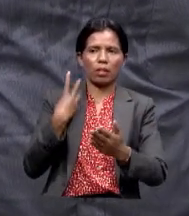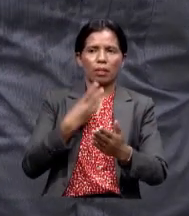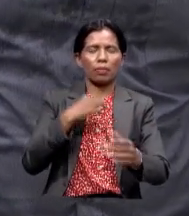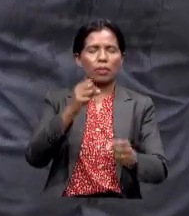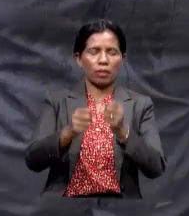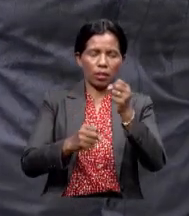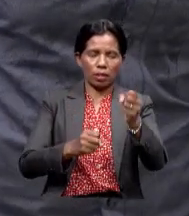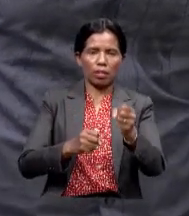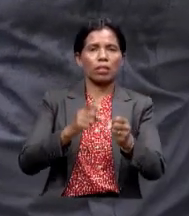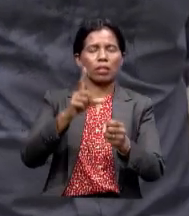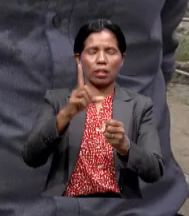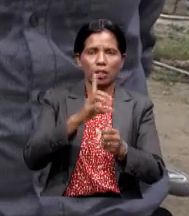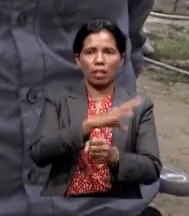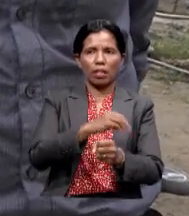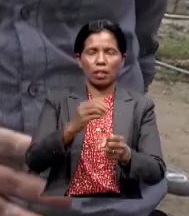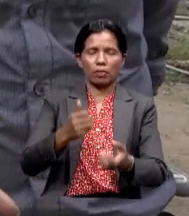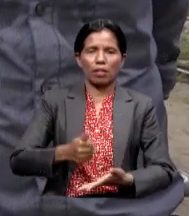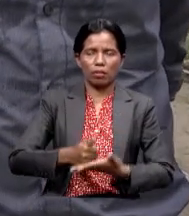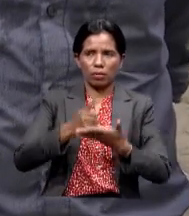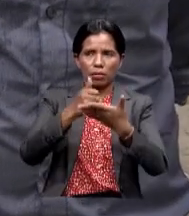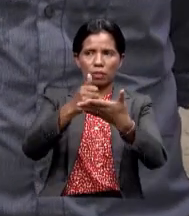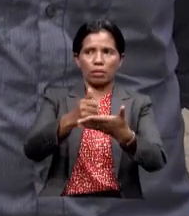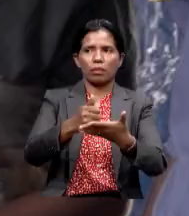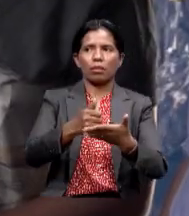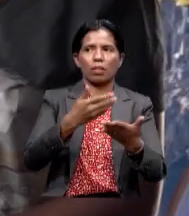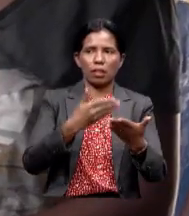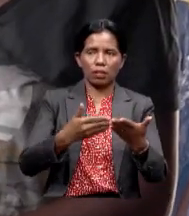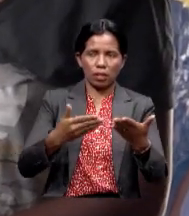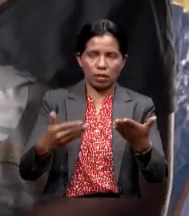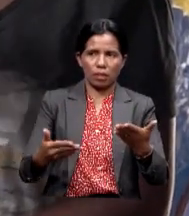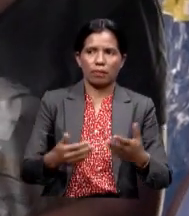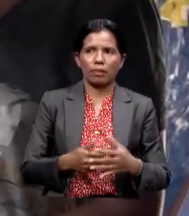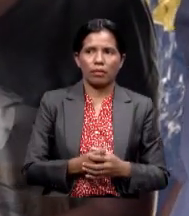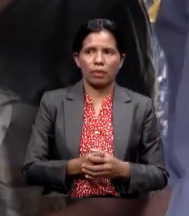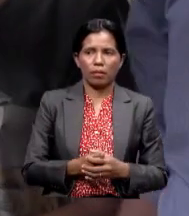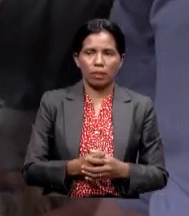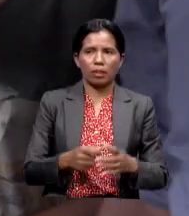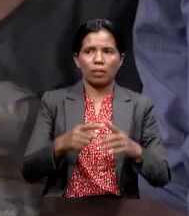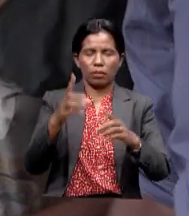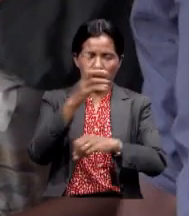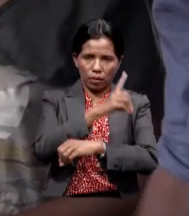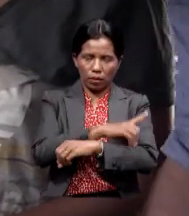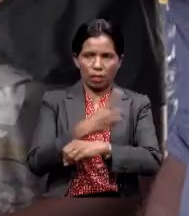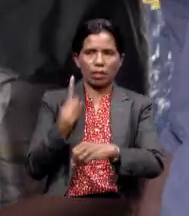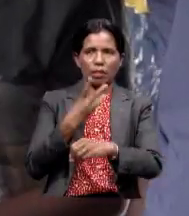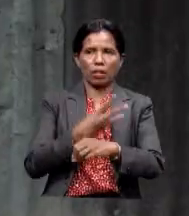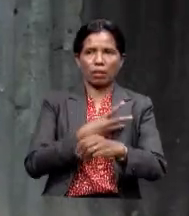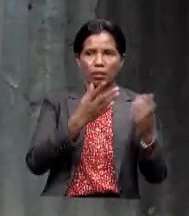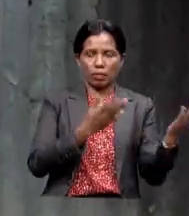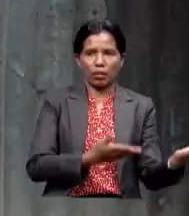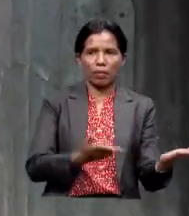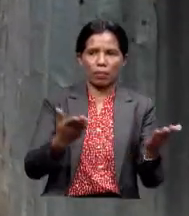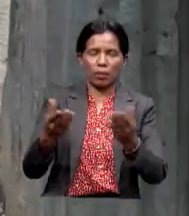civil asunto sosial para bele apoi netik ne sida di bazi kuruma. Nema kohin lorong, ami lori mai entrega